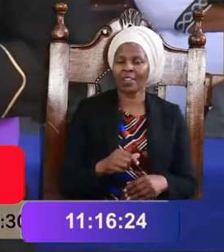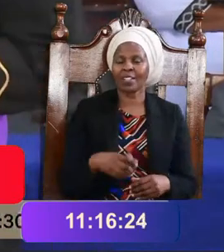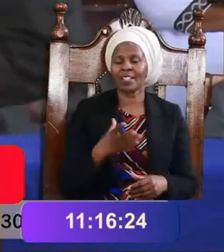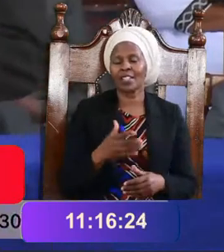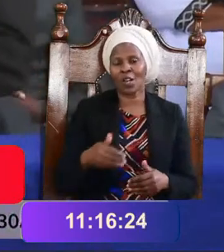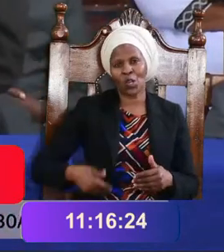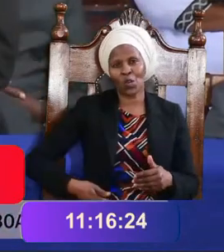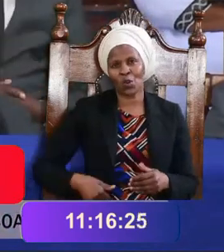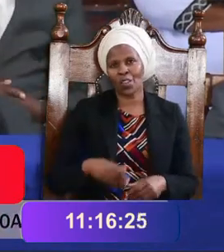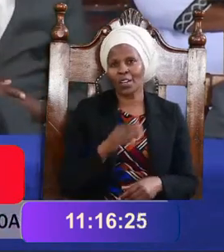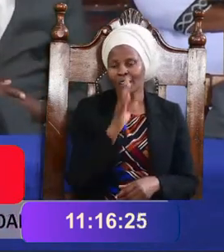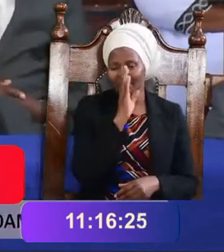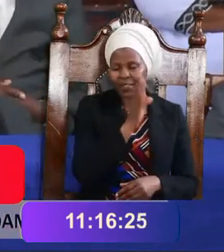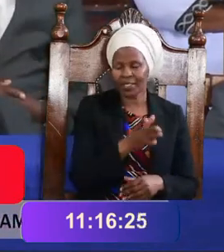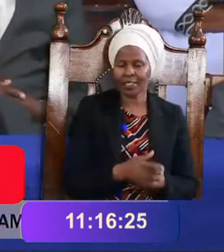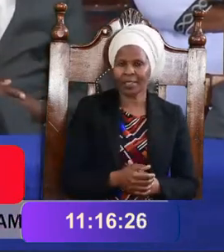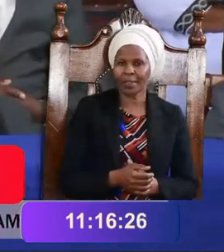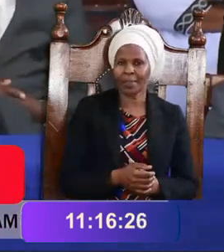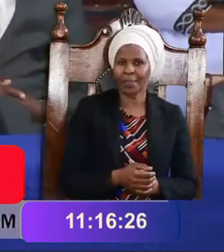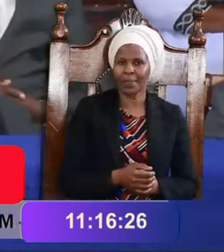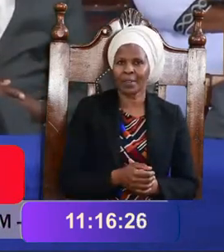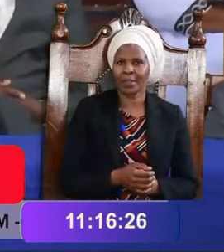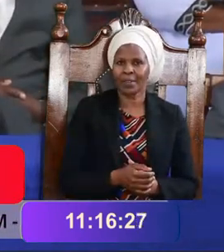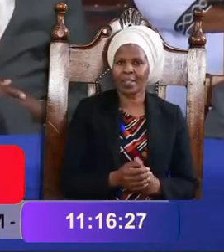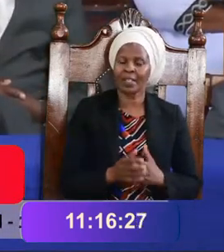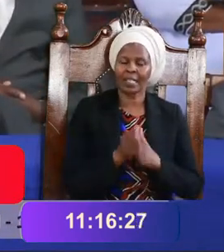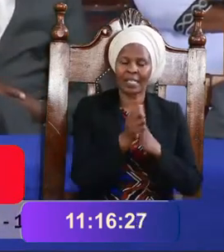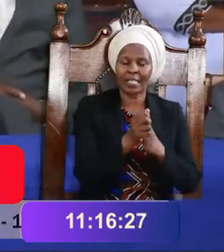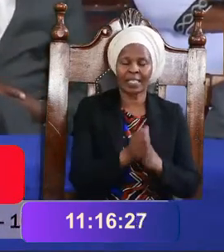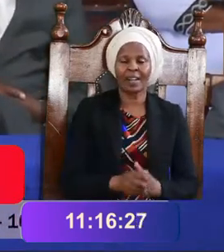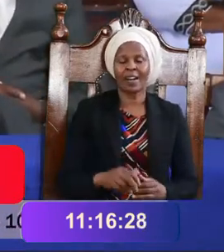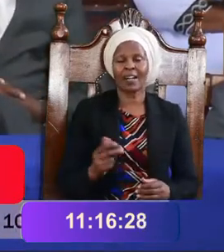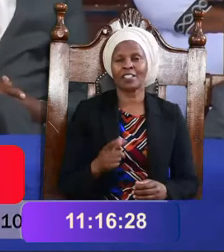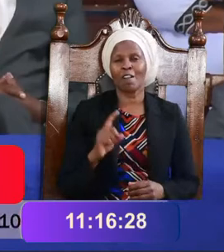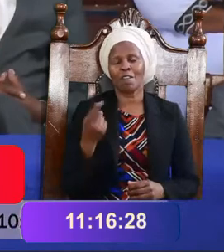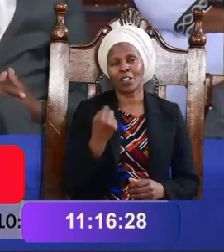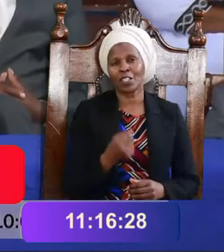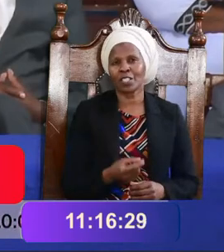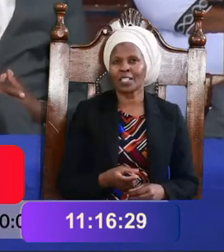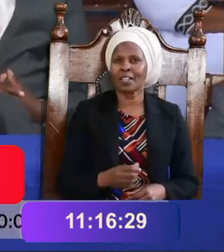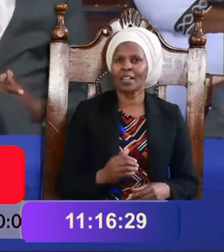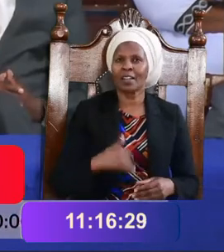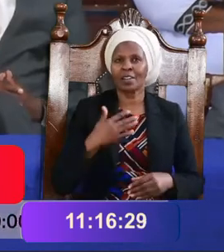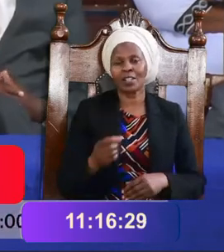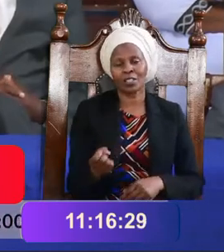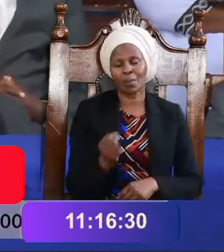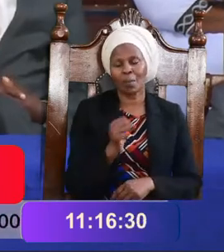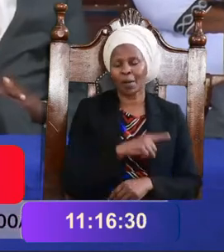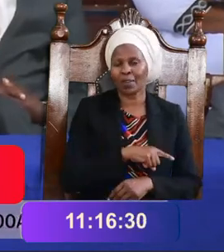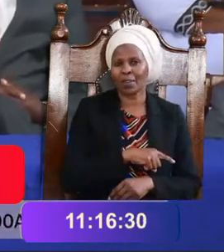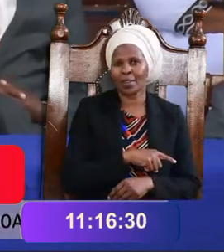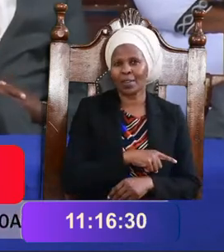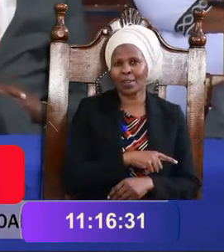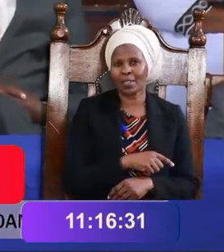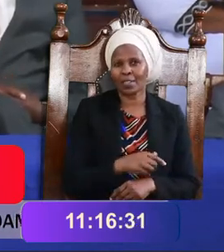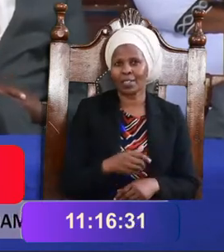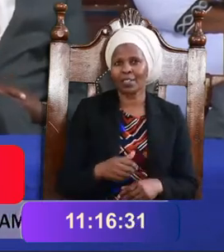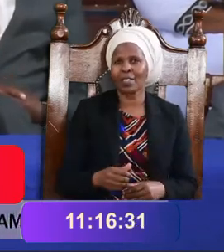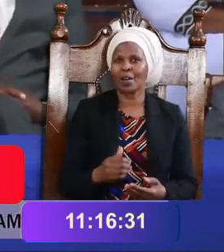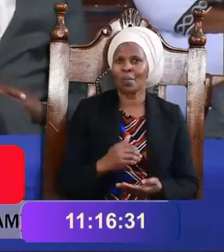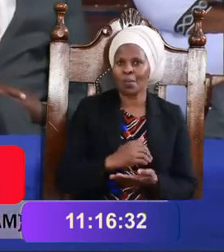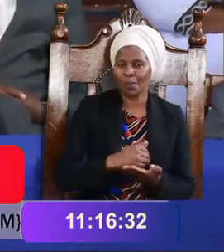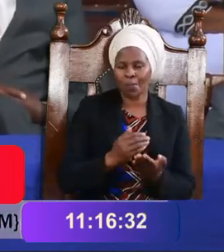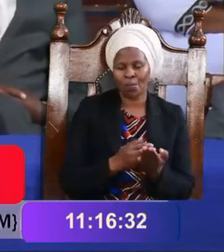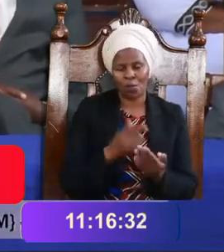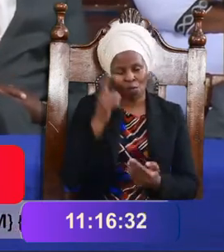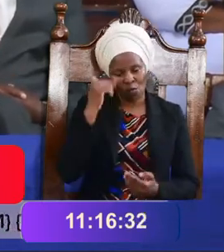tujitayarisha pia kuwa support. Leo ni ibada tu anaongoza, first May ndio watakuwa sasa na mchango. Kuna